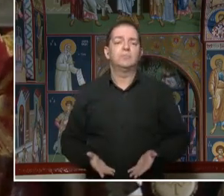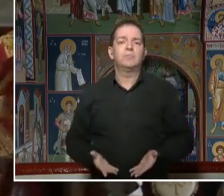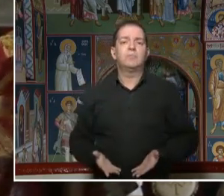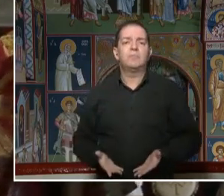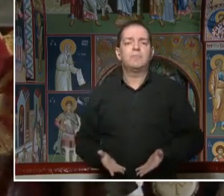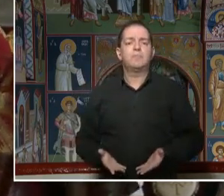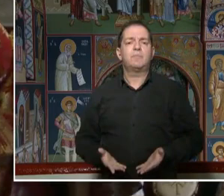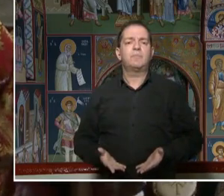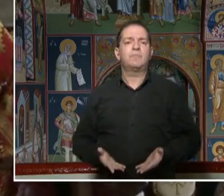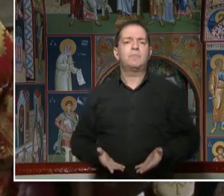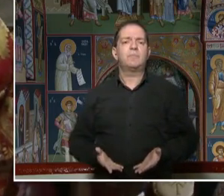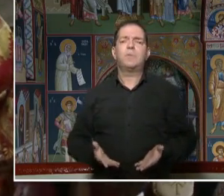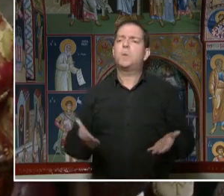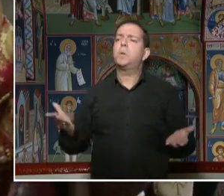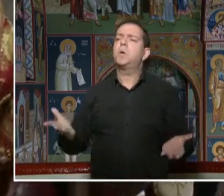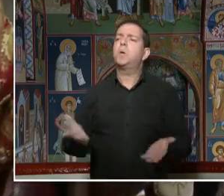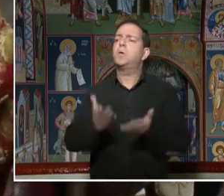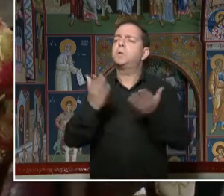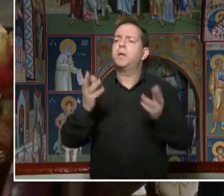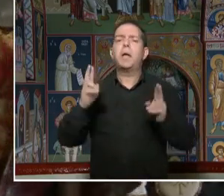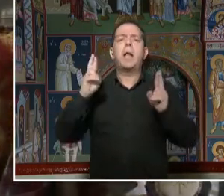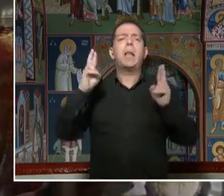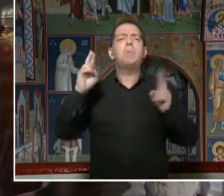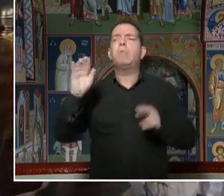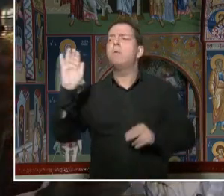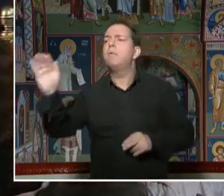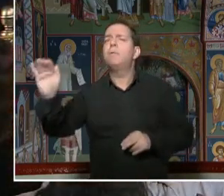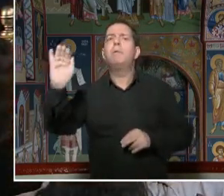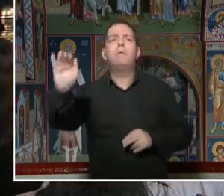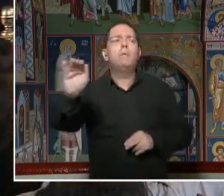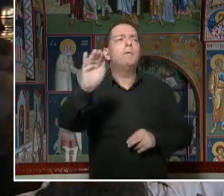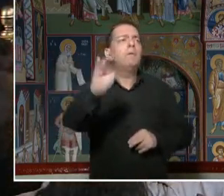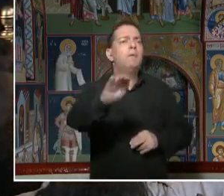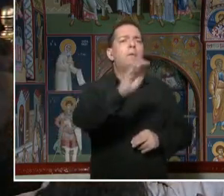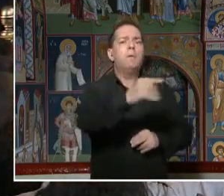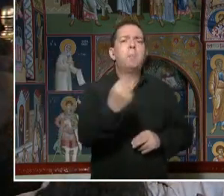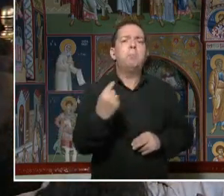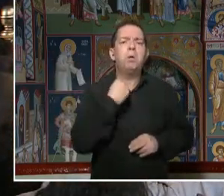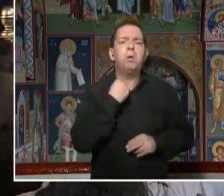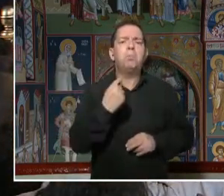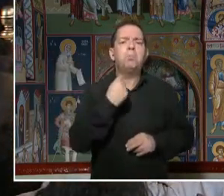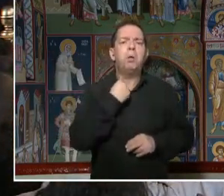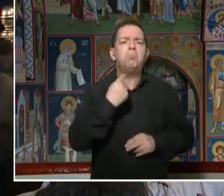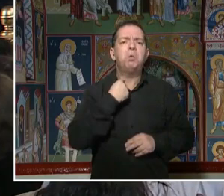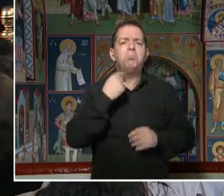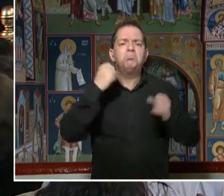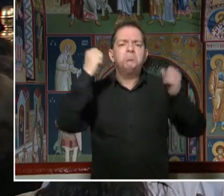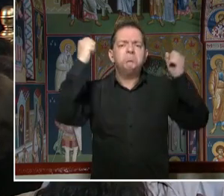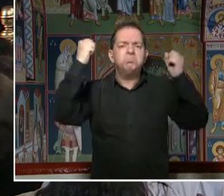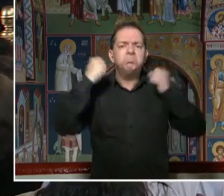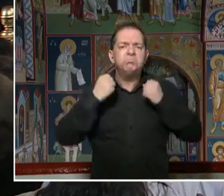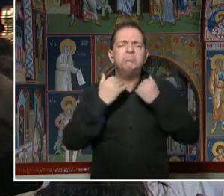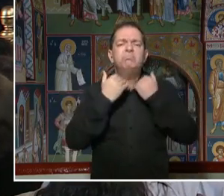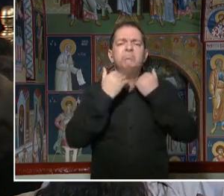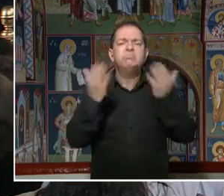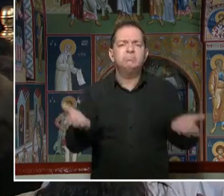άλλη κοσμική εναπόθεση ελπίδας αποδεικνύεται κύβδηλη και